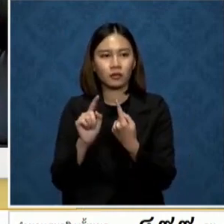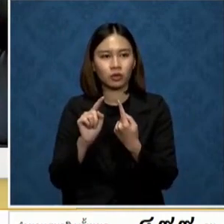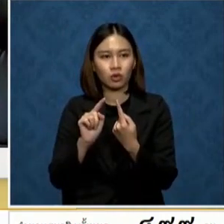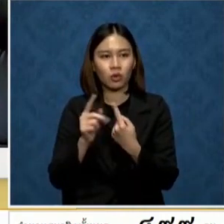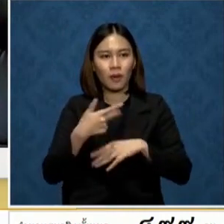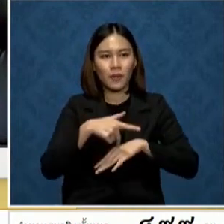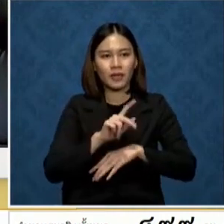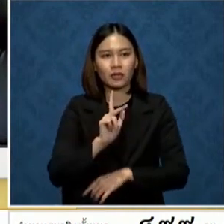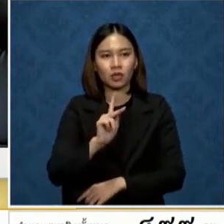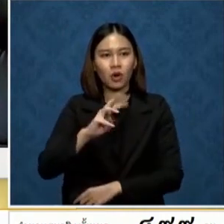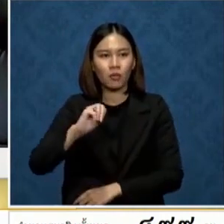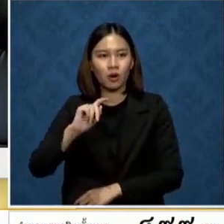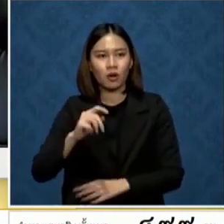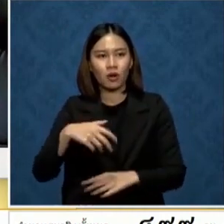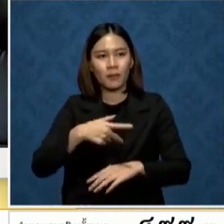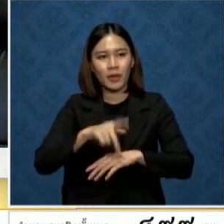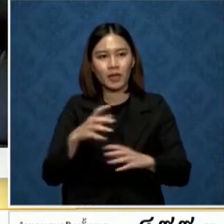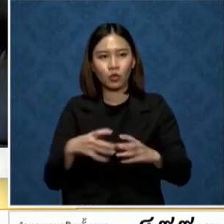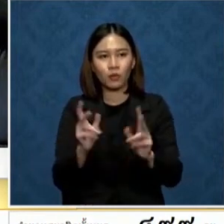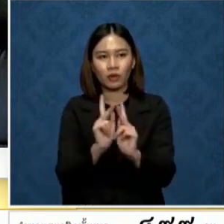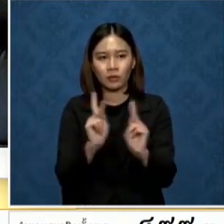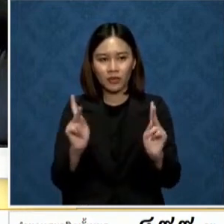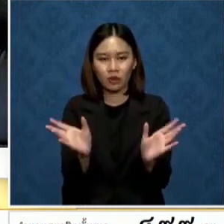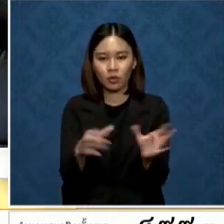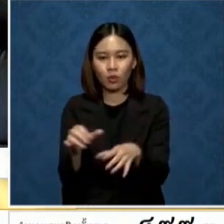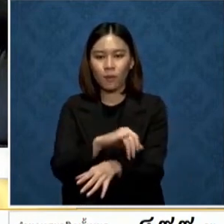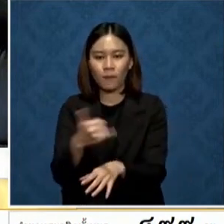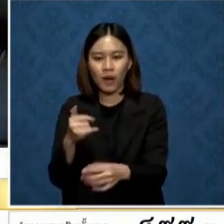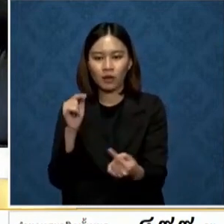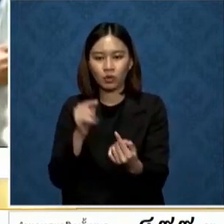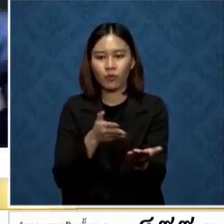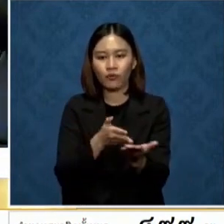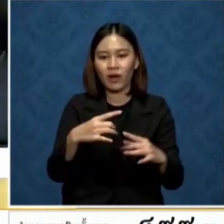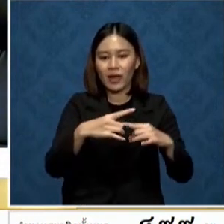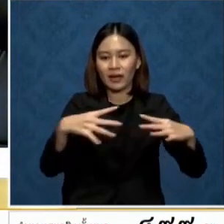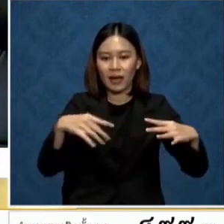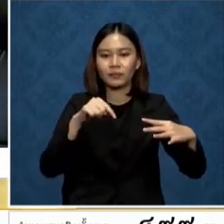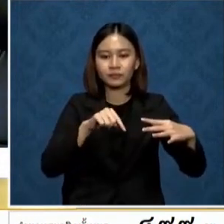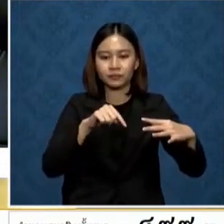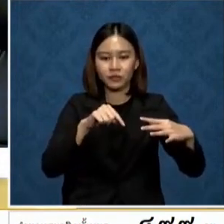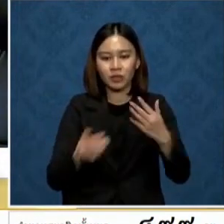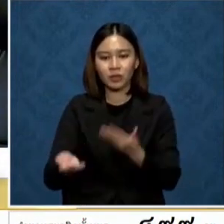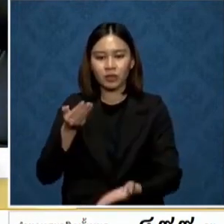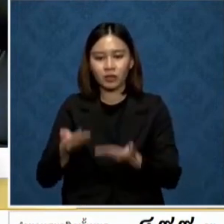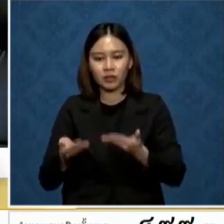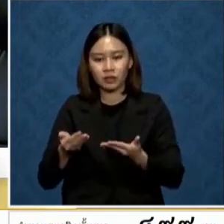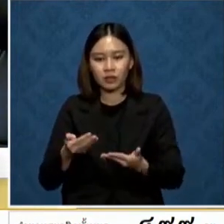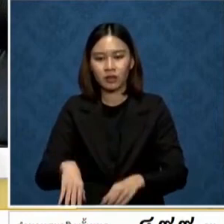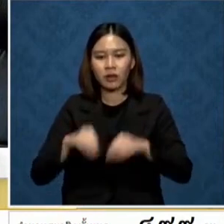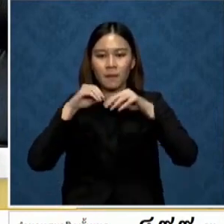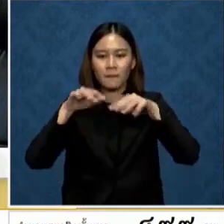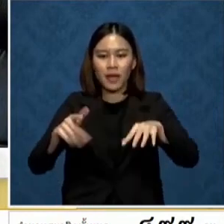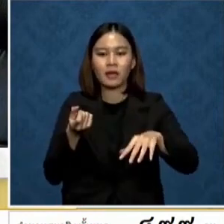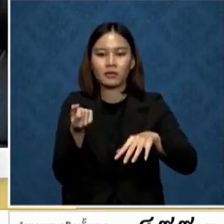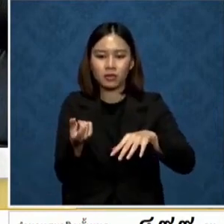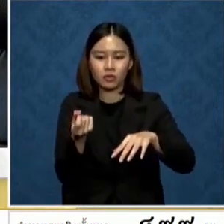ประธานกมทประธานกรรมาธิการบางคณะนะครับที่จะให้เป็นของสัดส่วนพรรคฝ่ายค้านนะครับหรือว่าการถ่ายทอดสดกรรมาธิการ